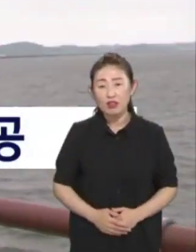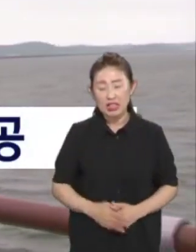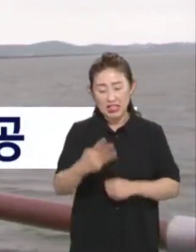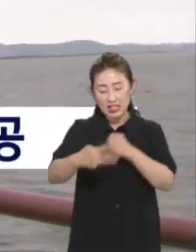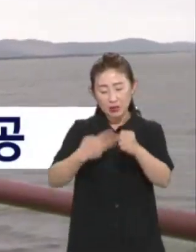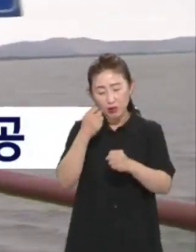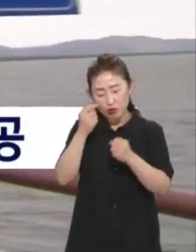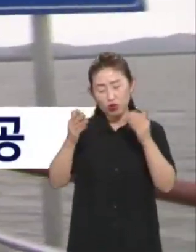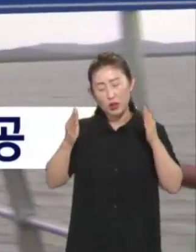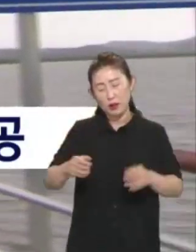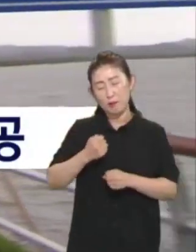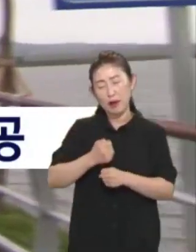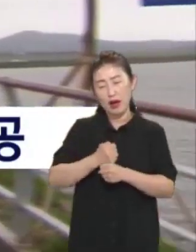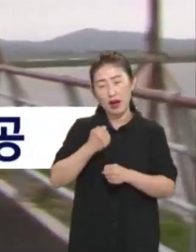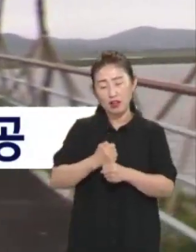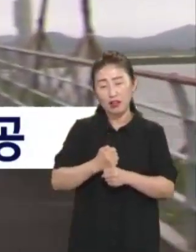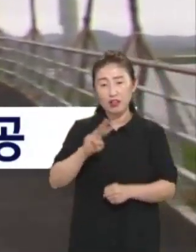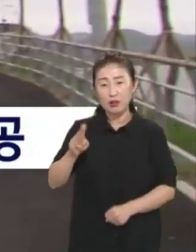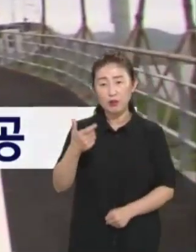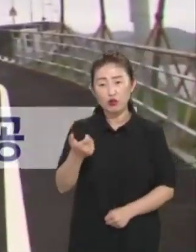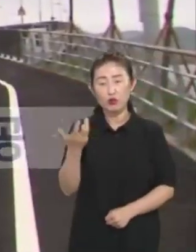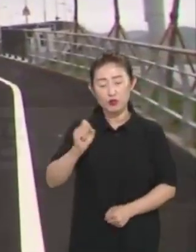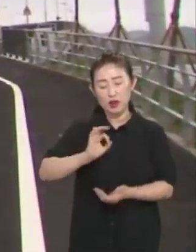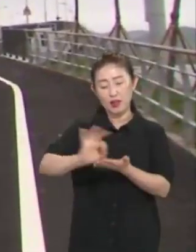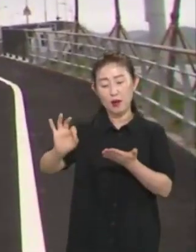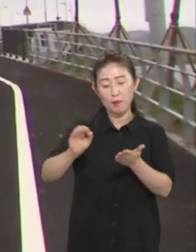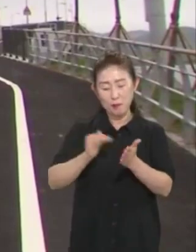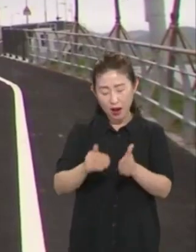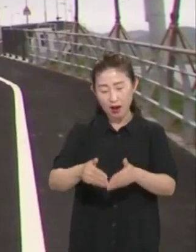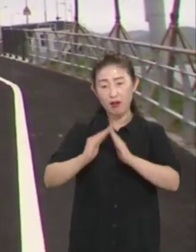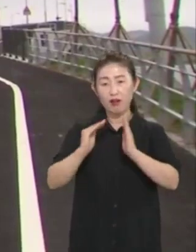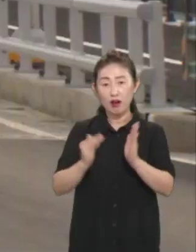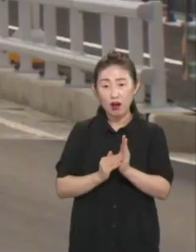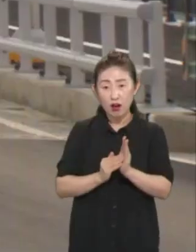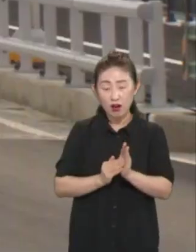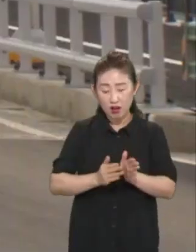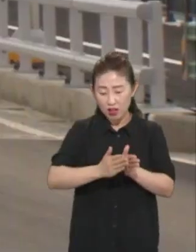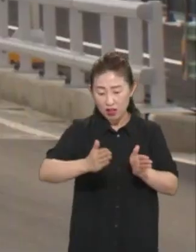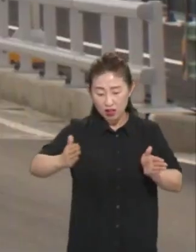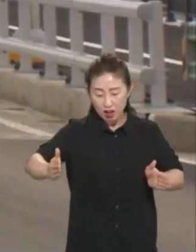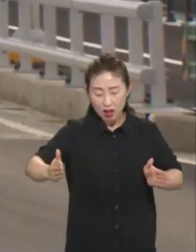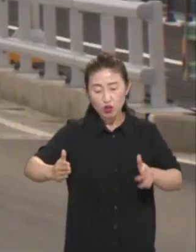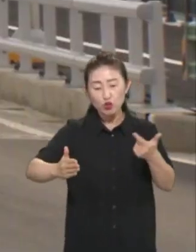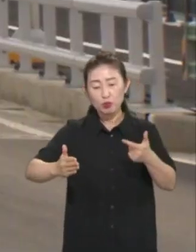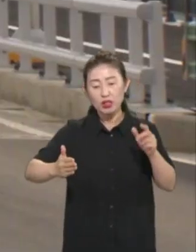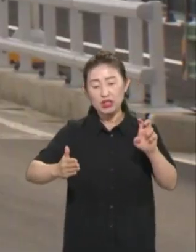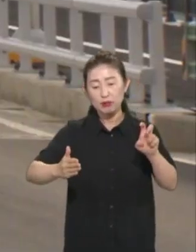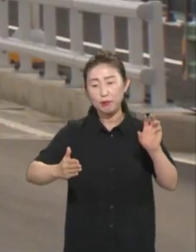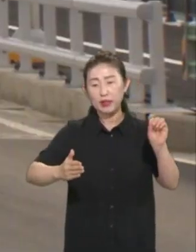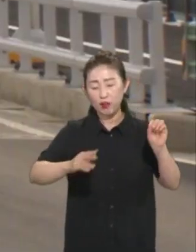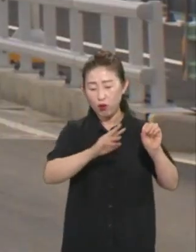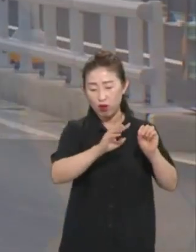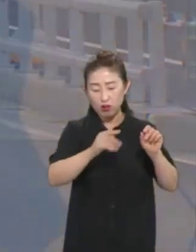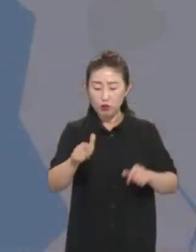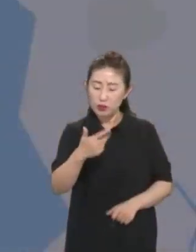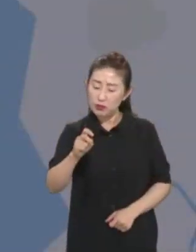3년 6개월이어 366억 원을 투입하는 공사를 벌여 610m 교량 등 4차로를